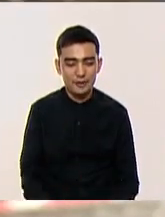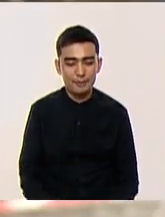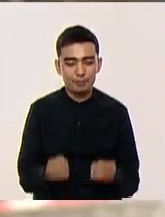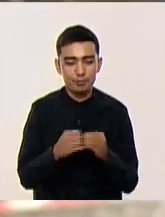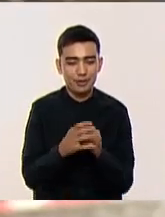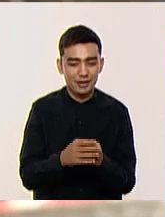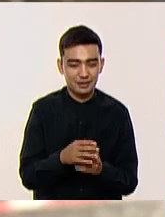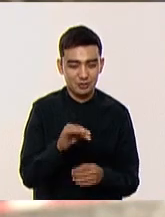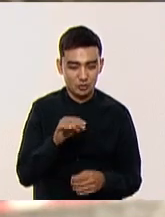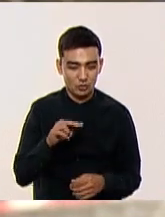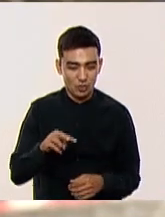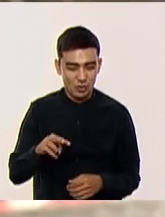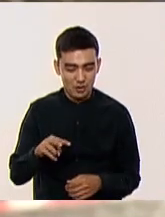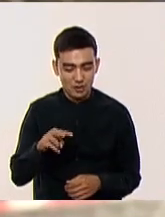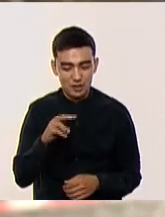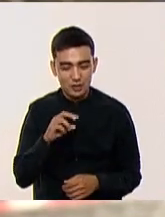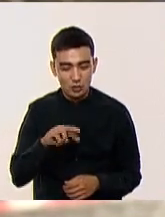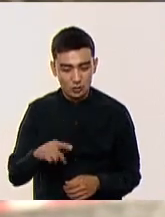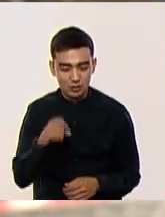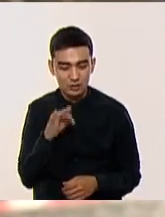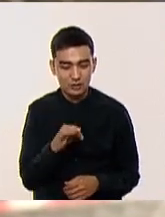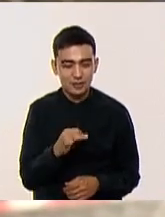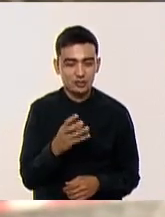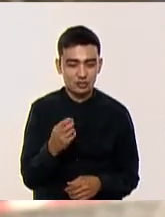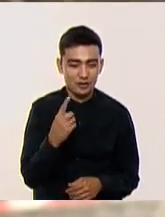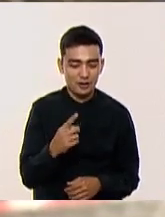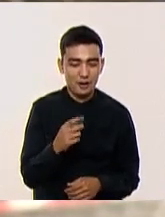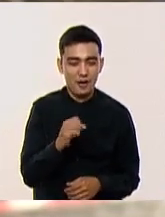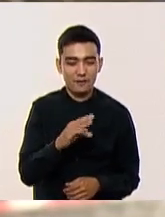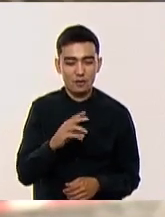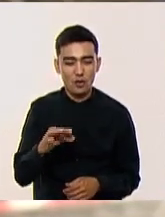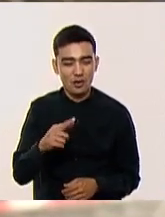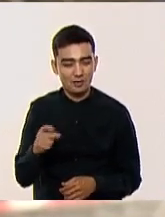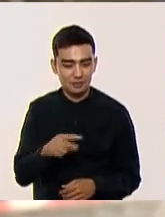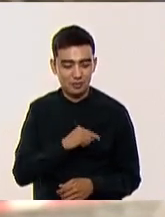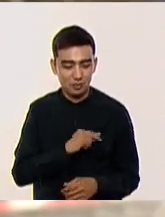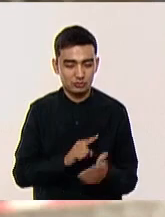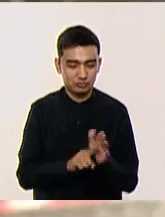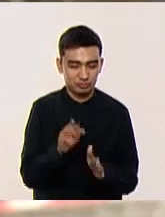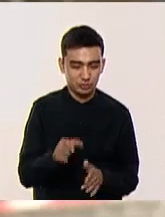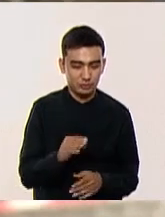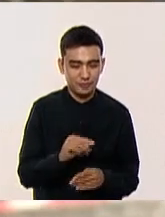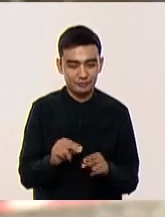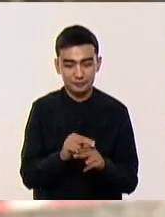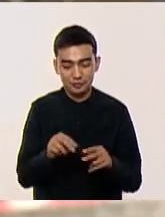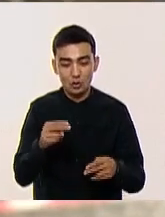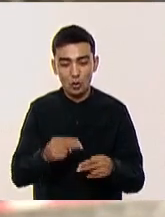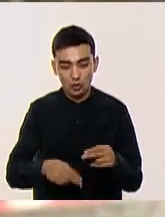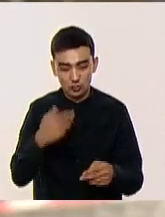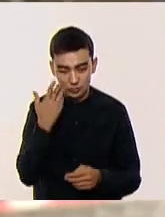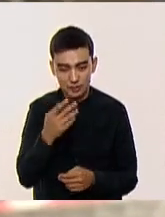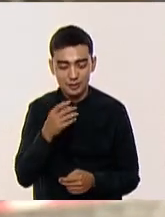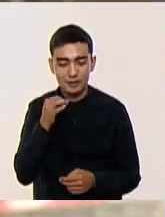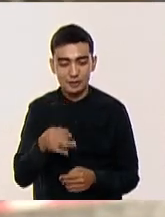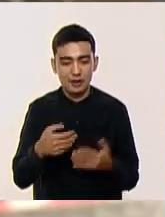Автогаз Алматының бір газ құю бекеті жұмысқа қайта іске қосылатын болады. Яғни жөндеу жұмысы ағымдағы жөндеу жұмыстарынан